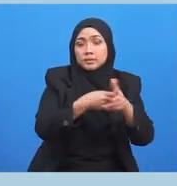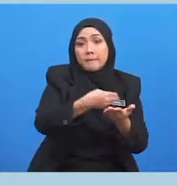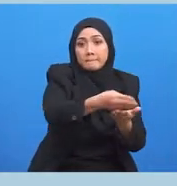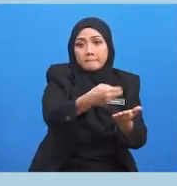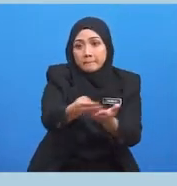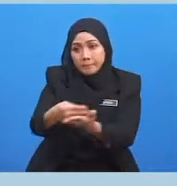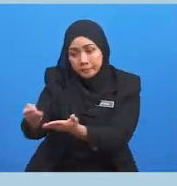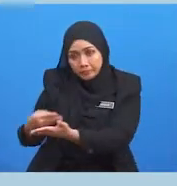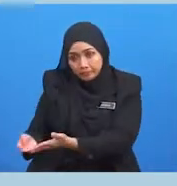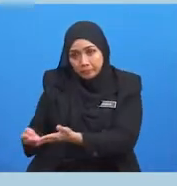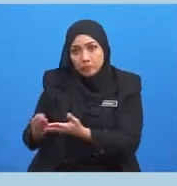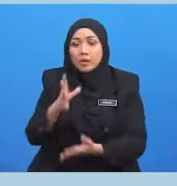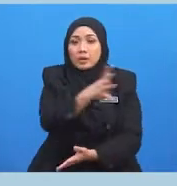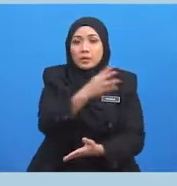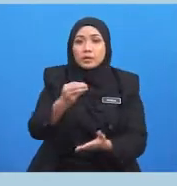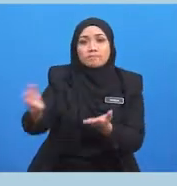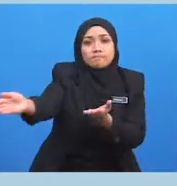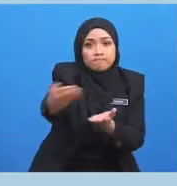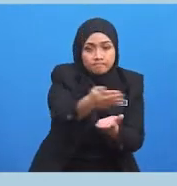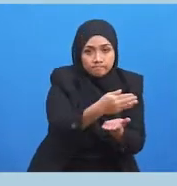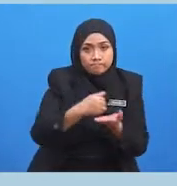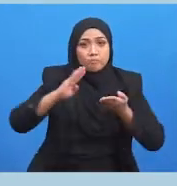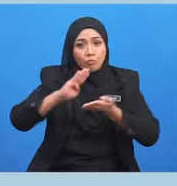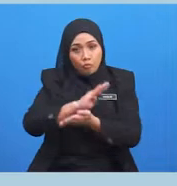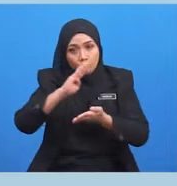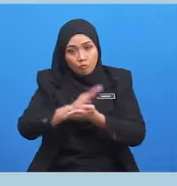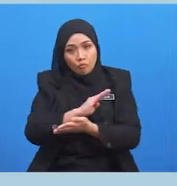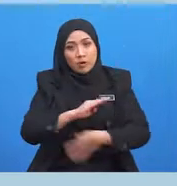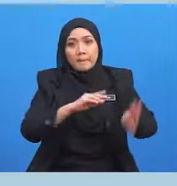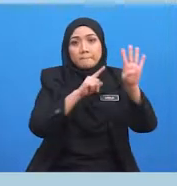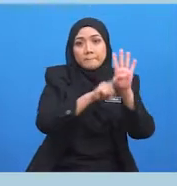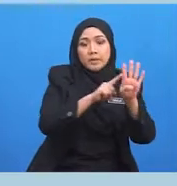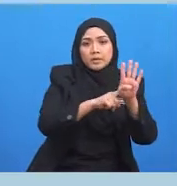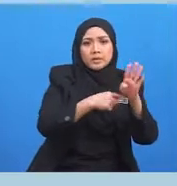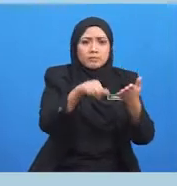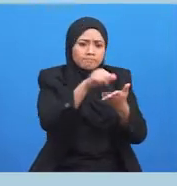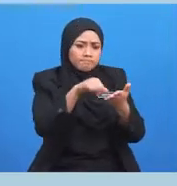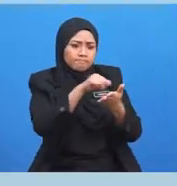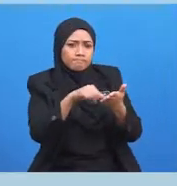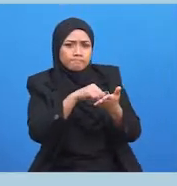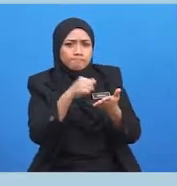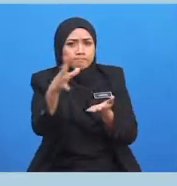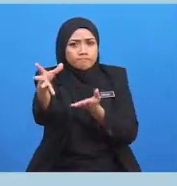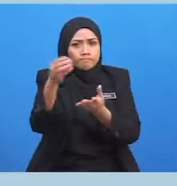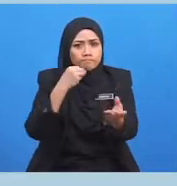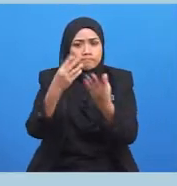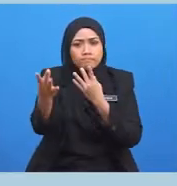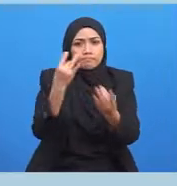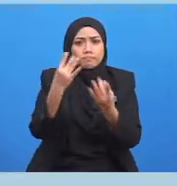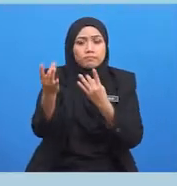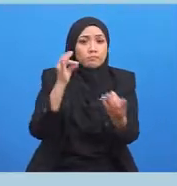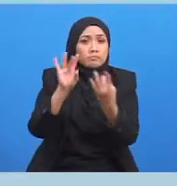dan kumpul borang soal selidik. Keempat, analisis maklumat balas. Yang